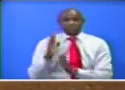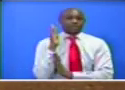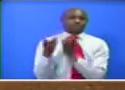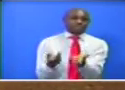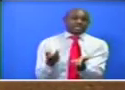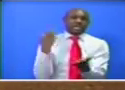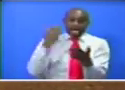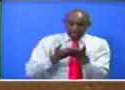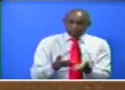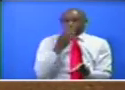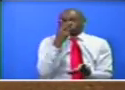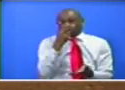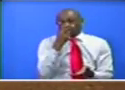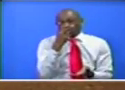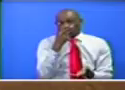Mpaka